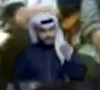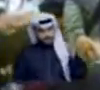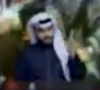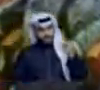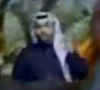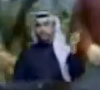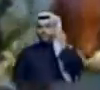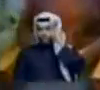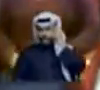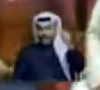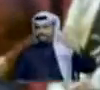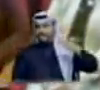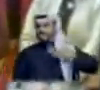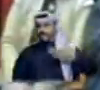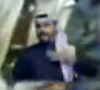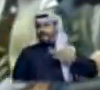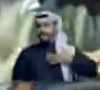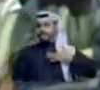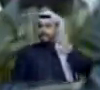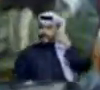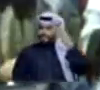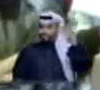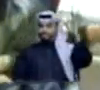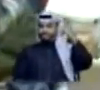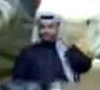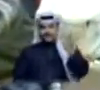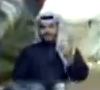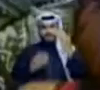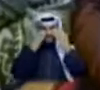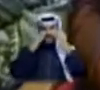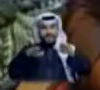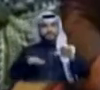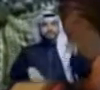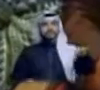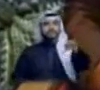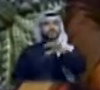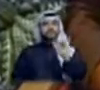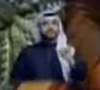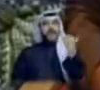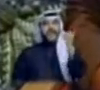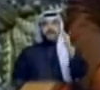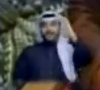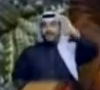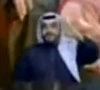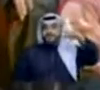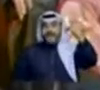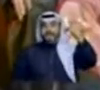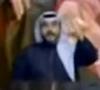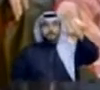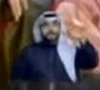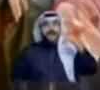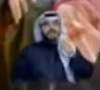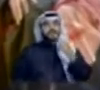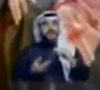البصيرة قبل البصر، ملتقى يعرض تجارب وإبداعات الكفيفات العربيات أقامه معهد المرأة